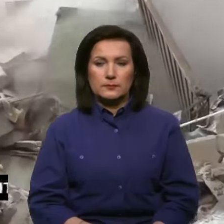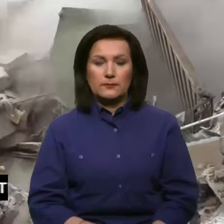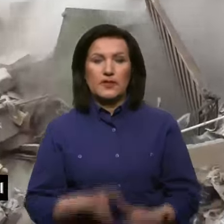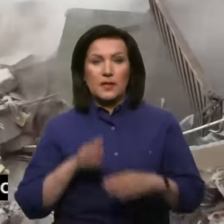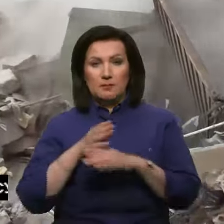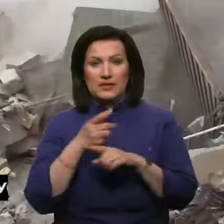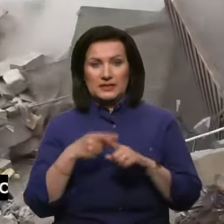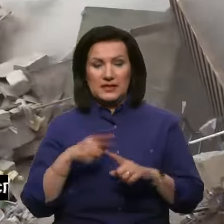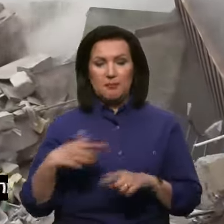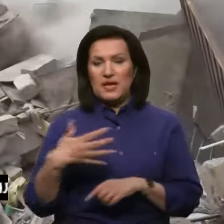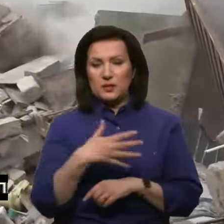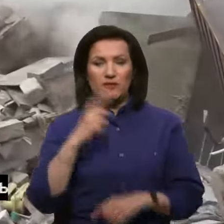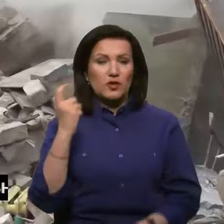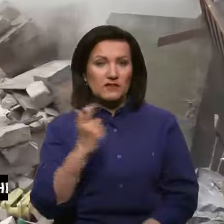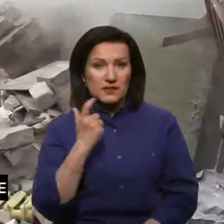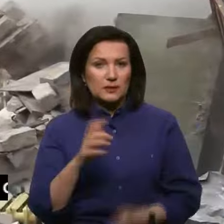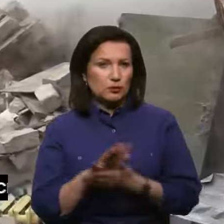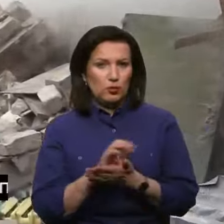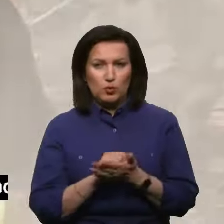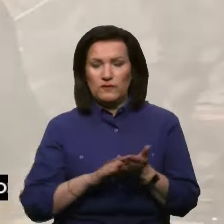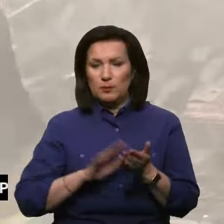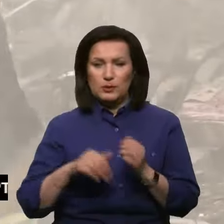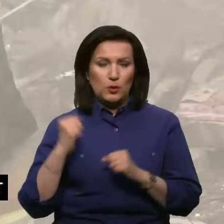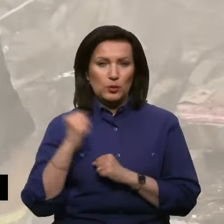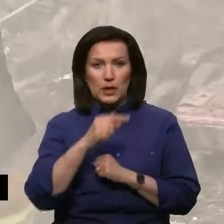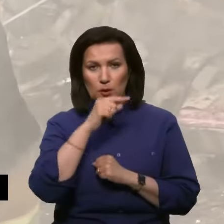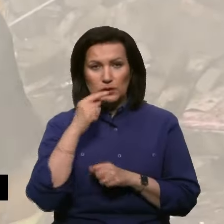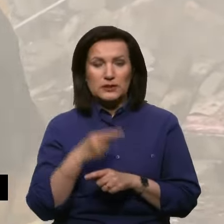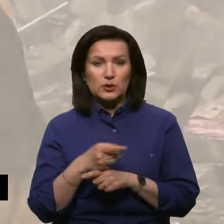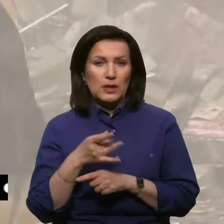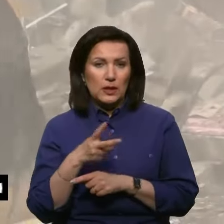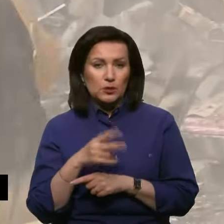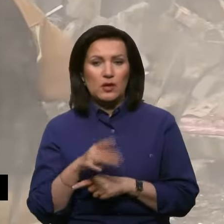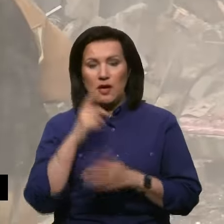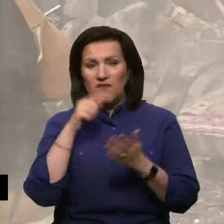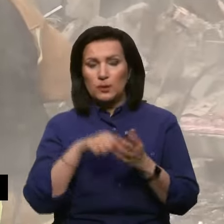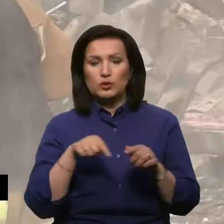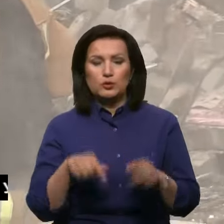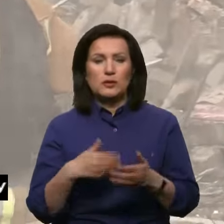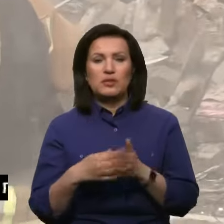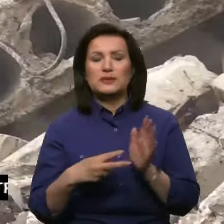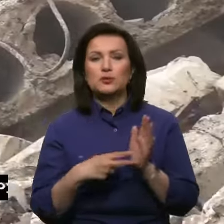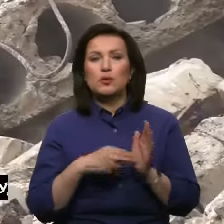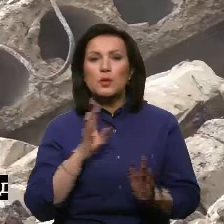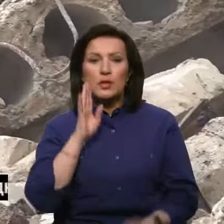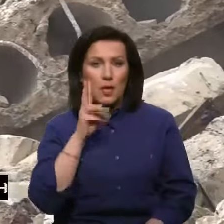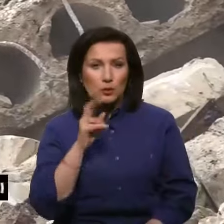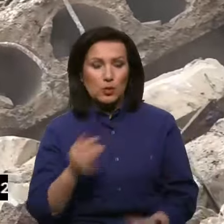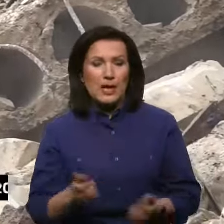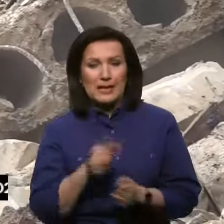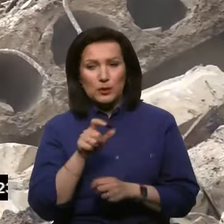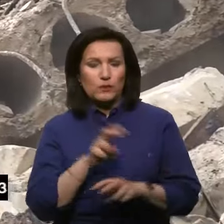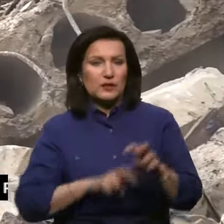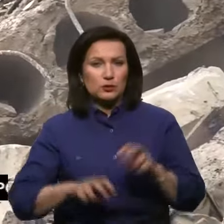Під'їзд цієї п'ятиповерхівки у Харкові зруйнований після удару російською ракетою. Вона влучила сюди близько 7-ї ранку.